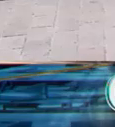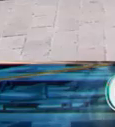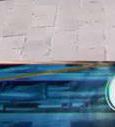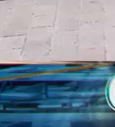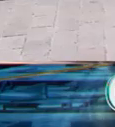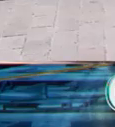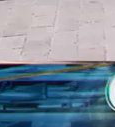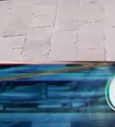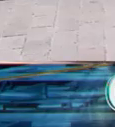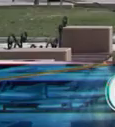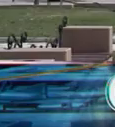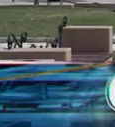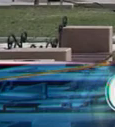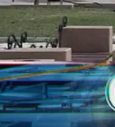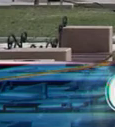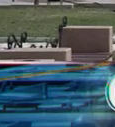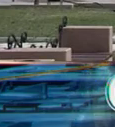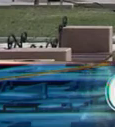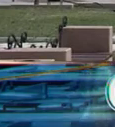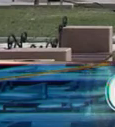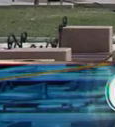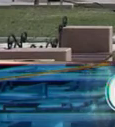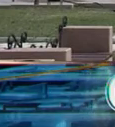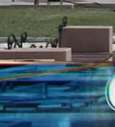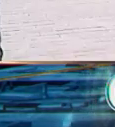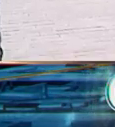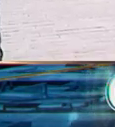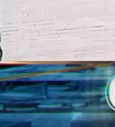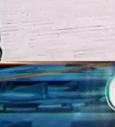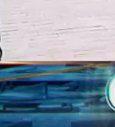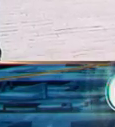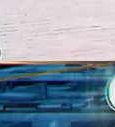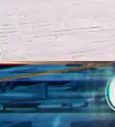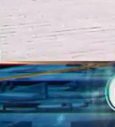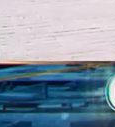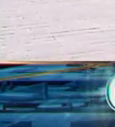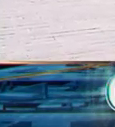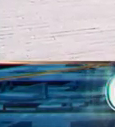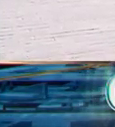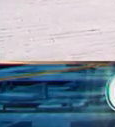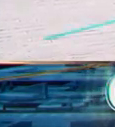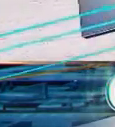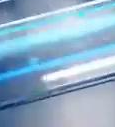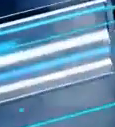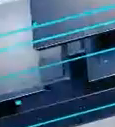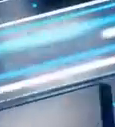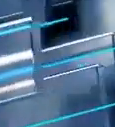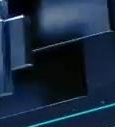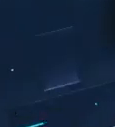они посвятили 175-летию со дня рождения величайшего поэта и писателя казахского народа.